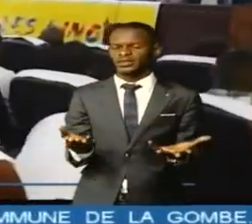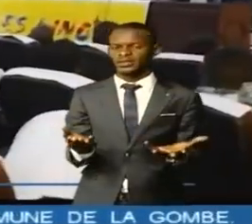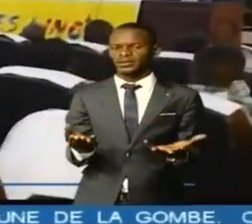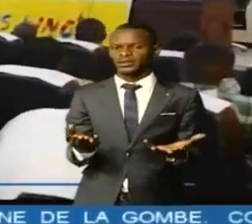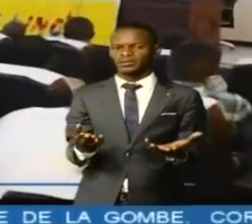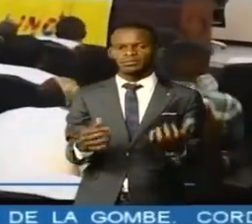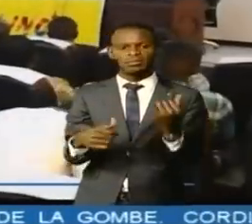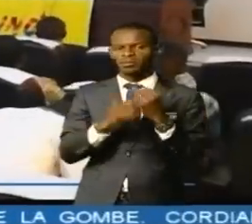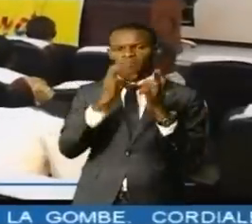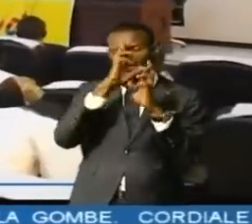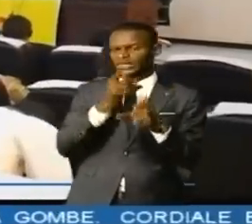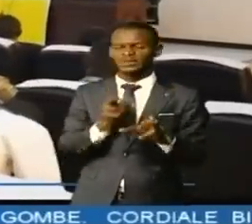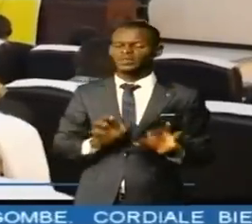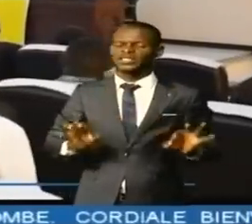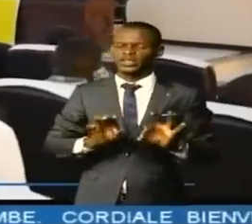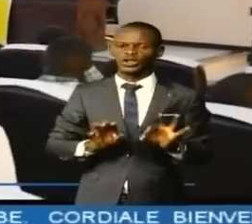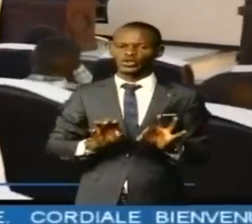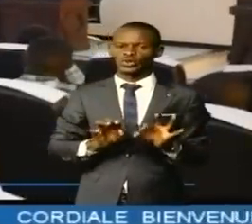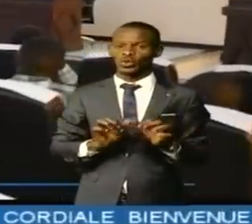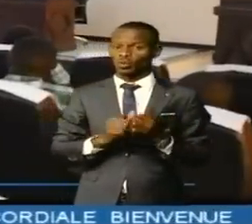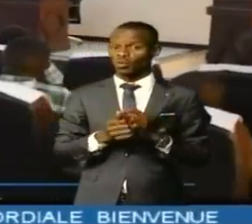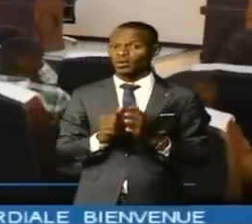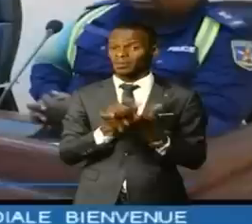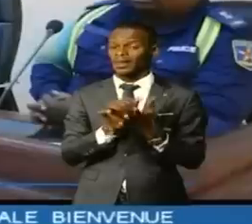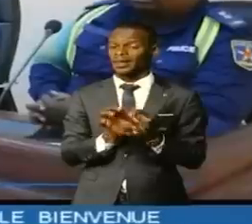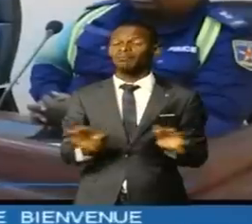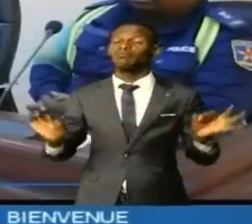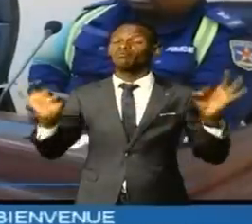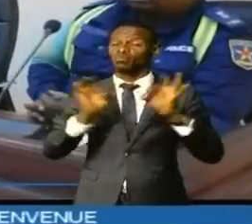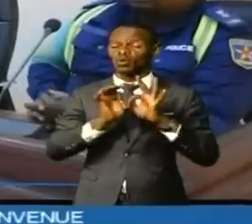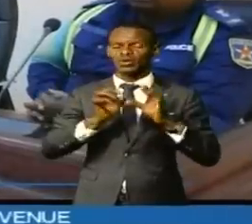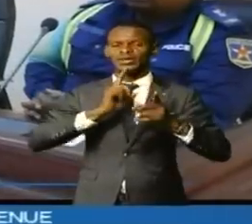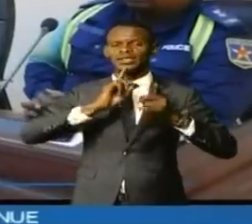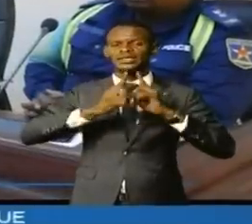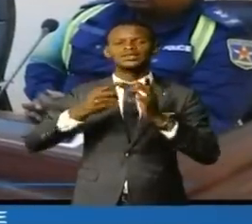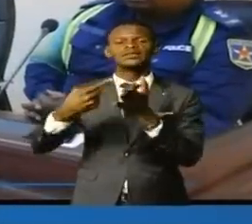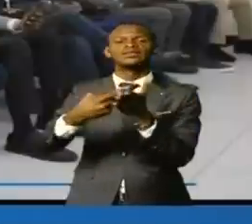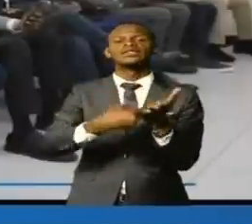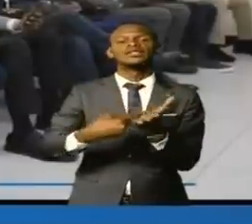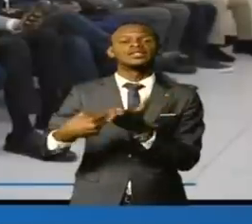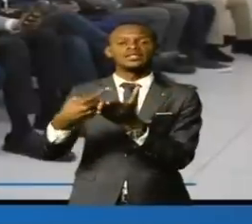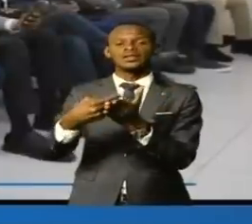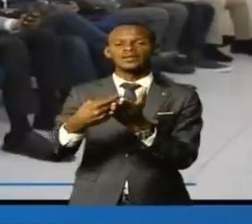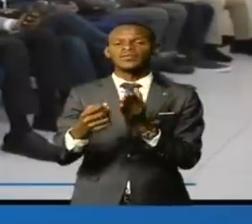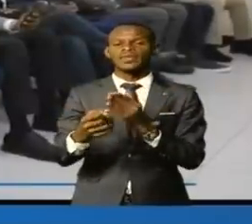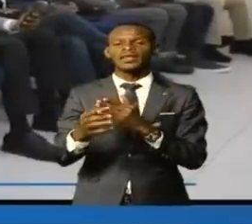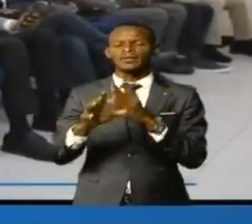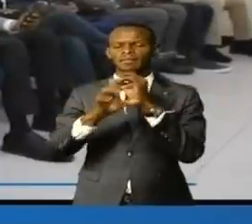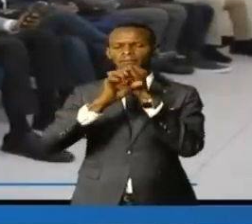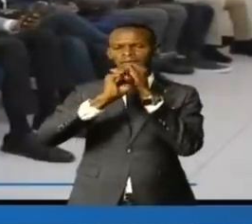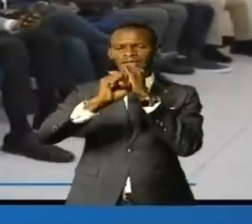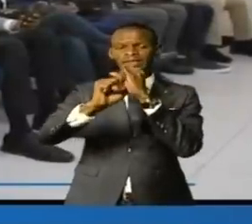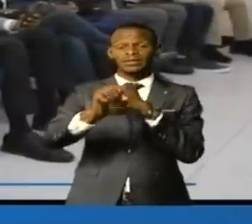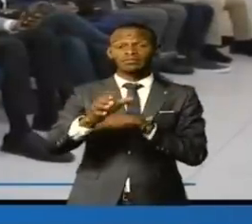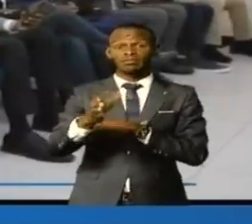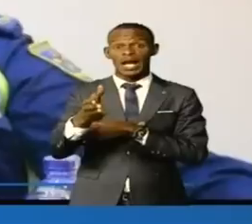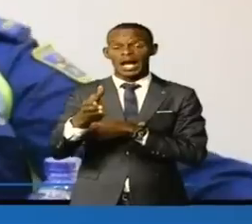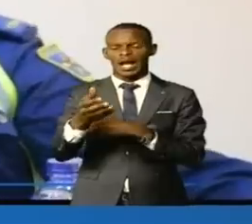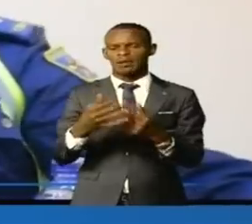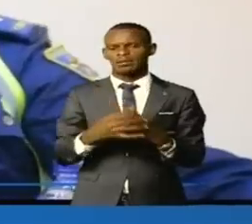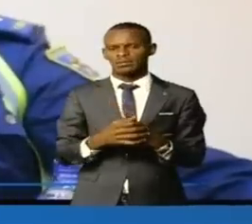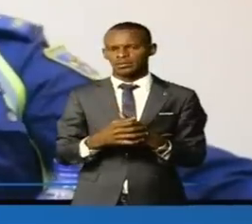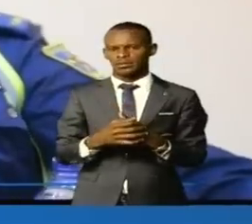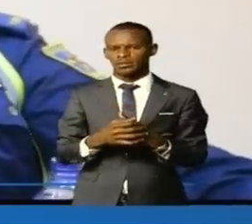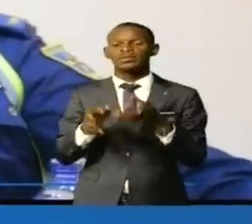capitale. Cette matière transversale de haute portée sociale était au cœur d'une enrichissante matinée de sensibilisation des 10 usagers.